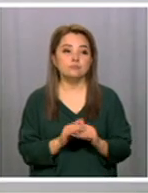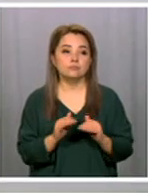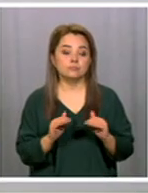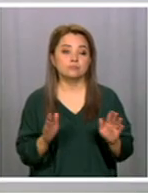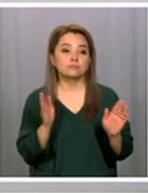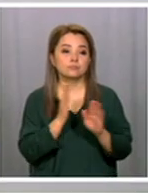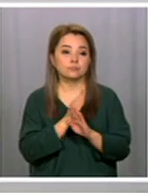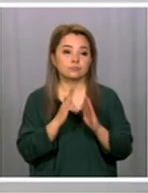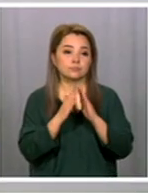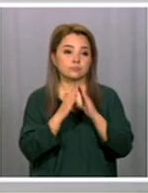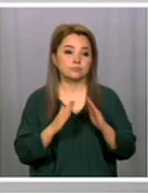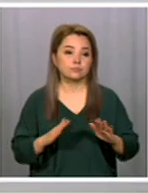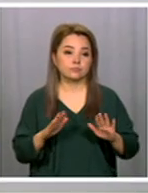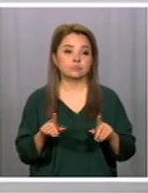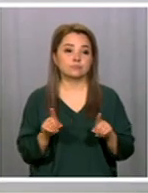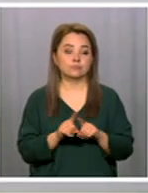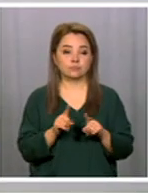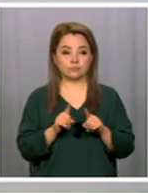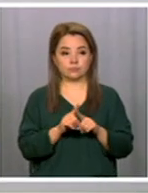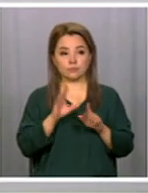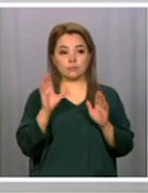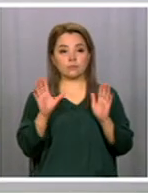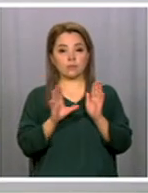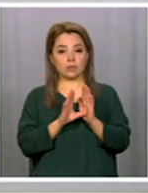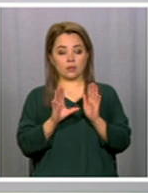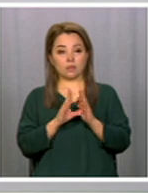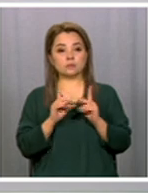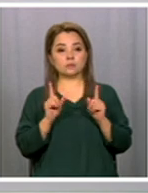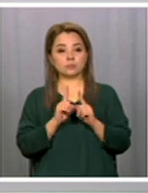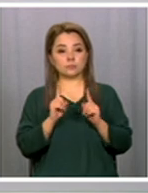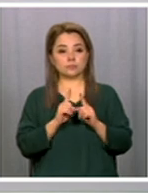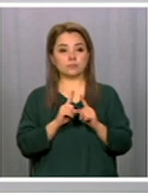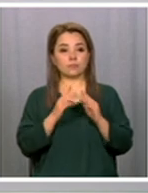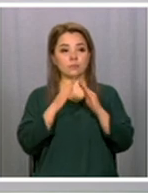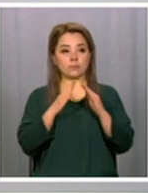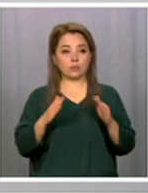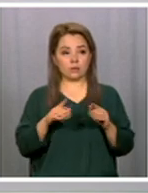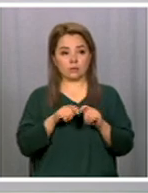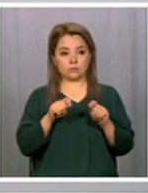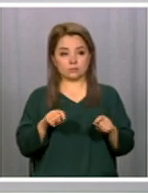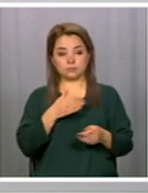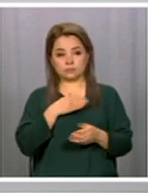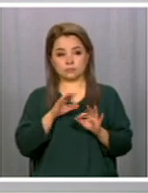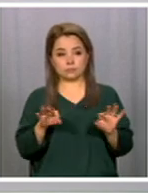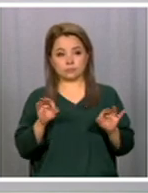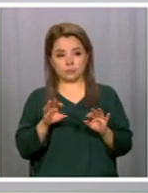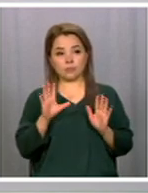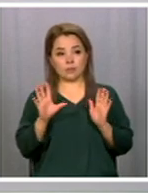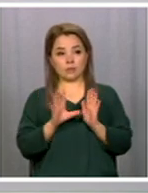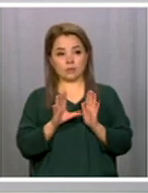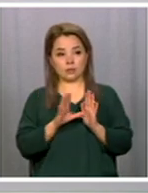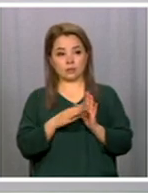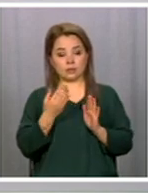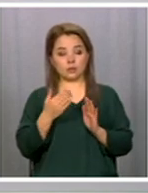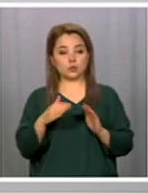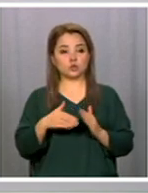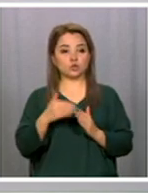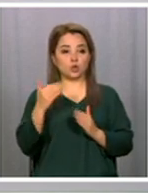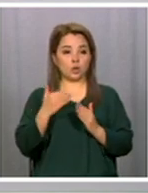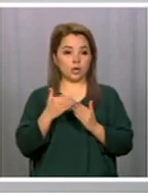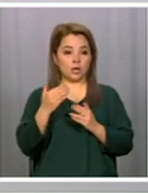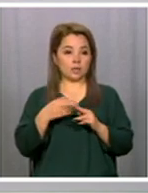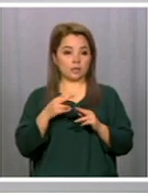экологиялық пирамиданың энергиялық пирамидасына тоқталсақ, энергиялық пирамидада жоғарғы,